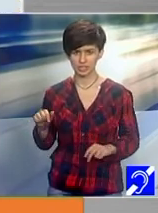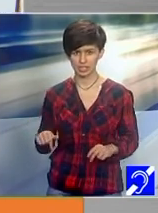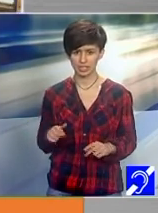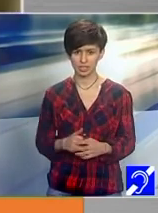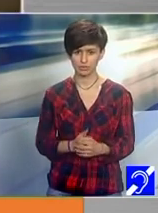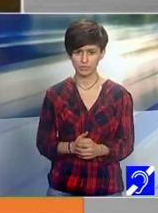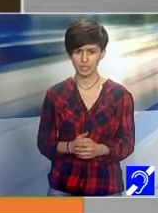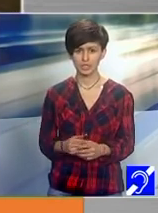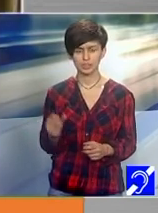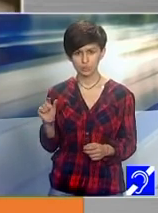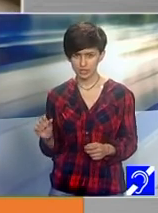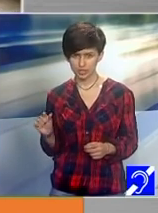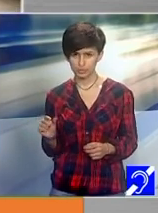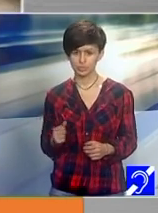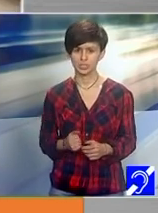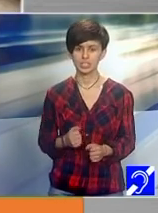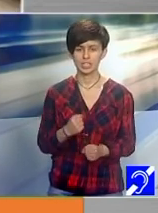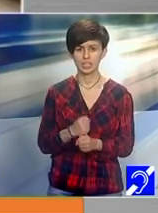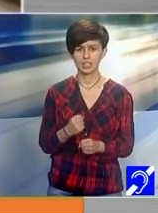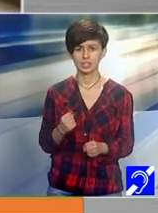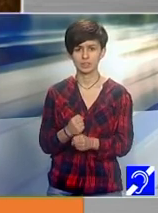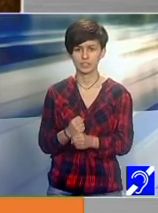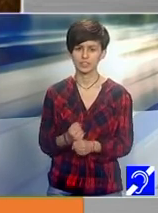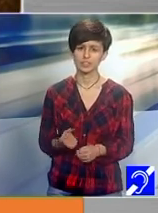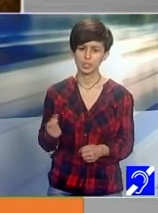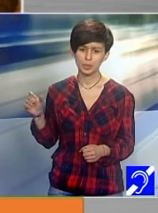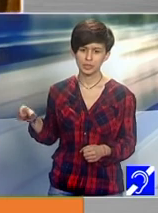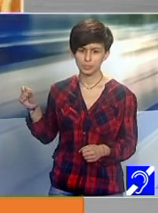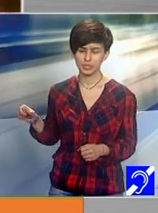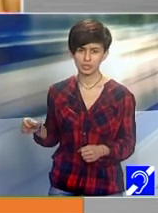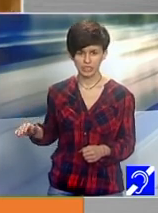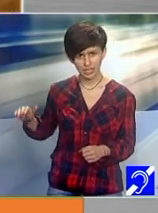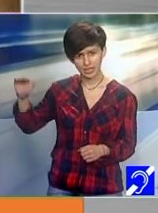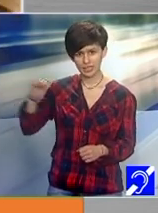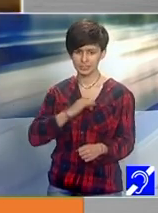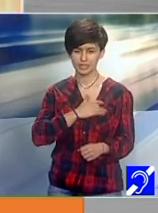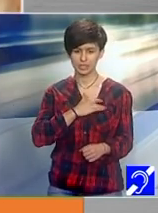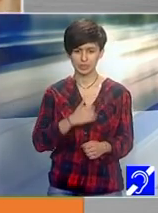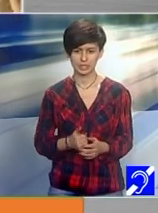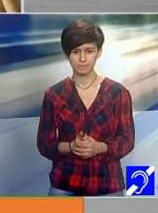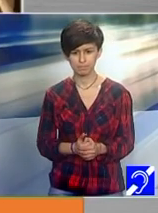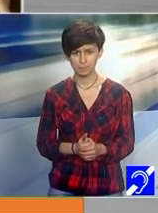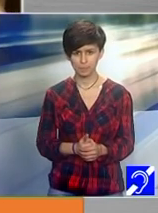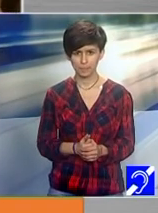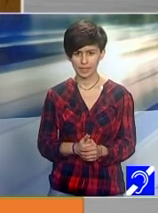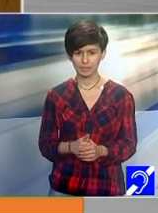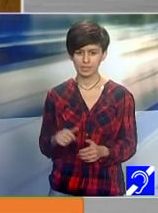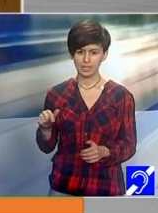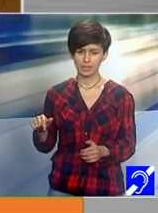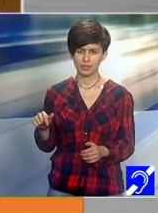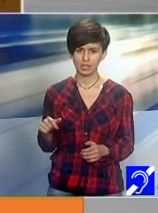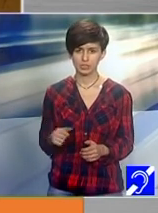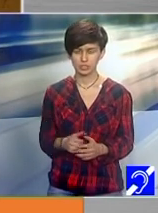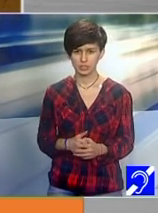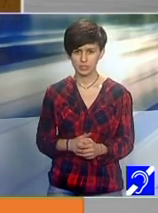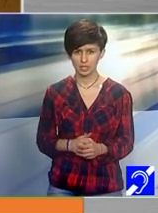sunt foarte puține asociații care fac ceva pentru crescători. De aceea eu militez pentru cooperative. Acestea sunt într-adevăr pot